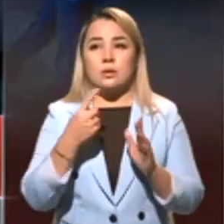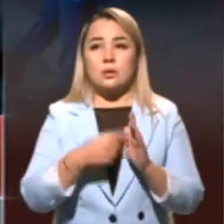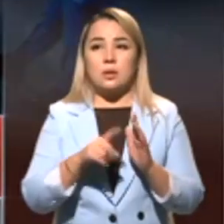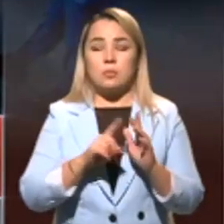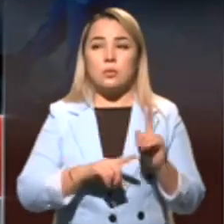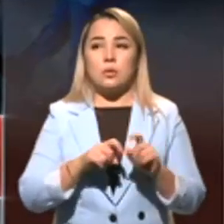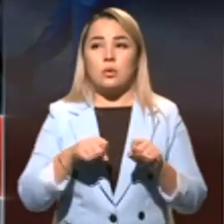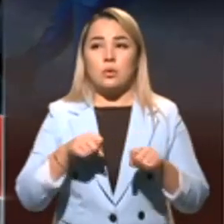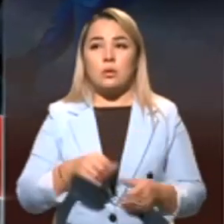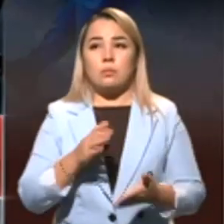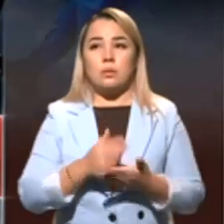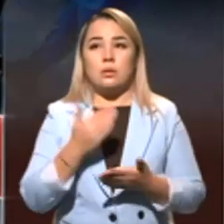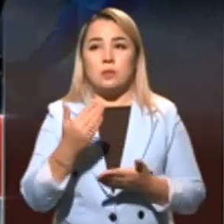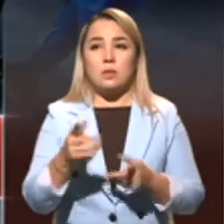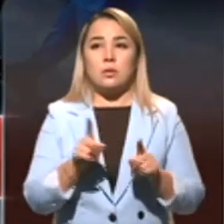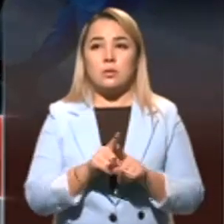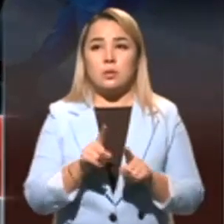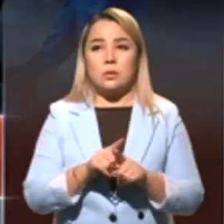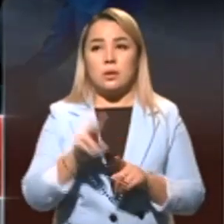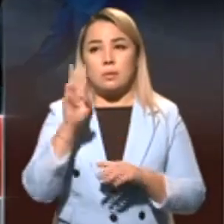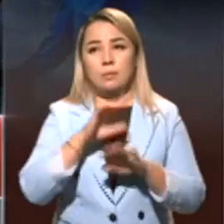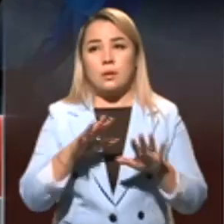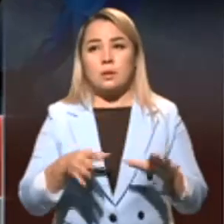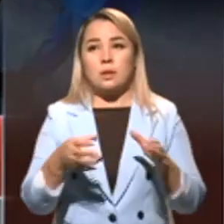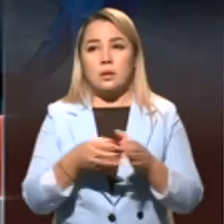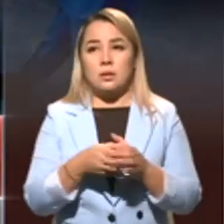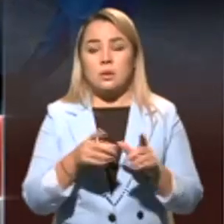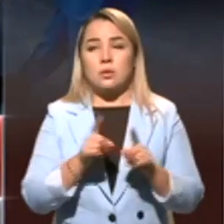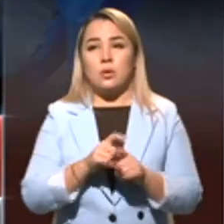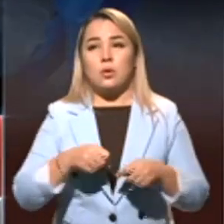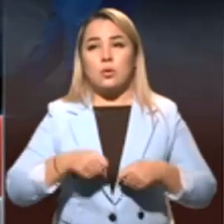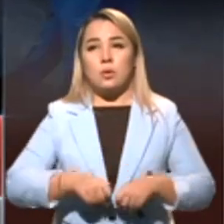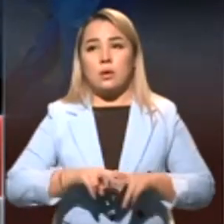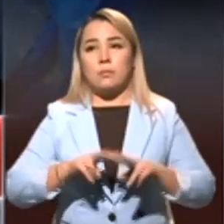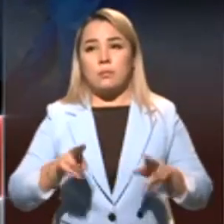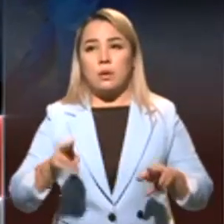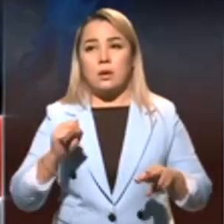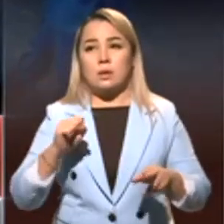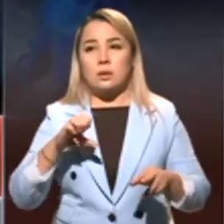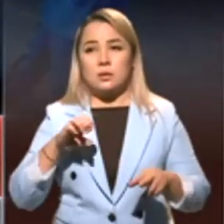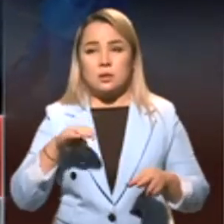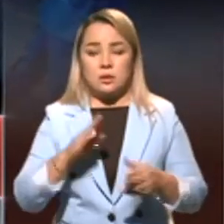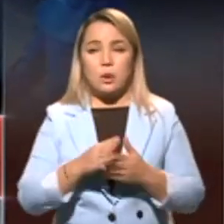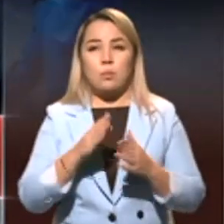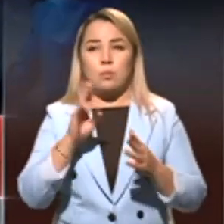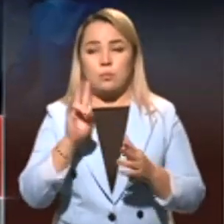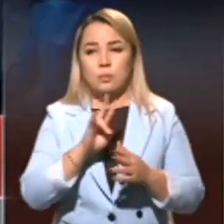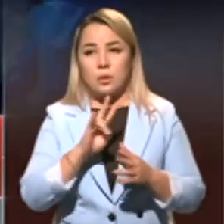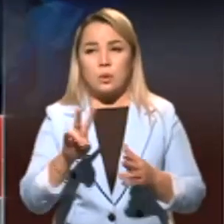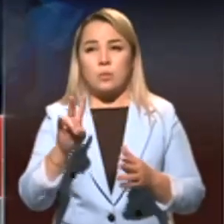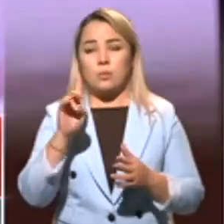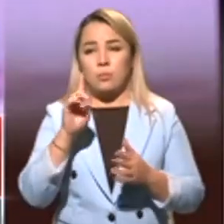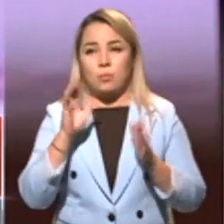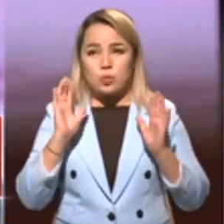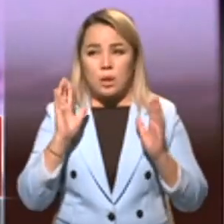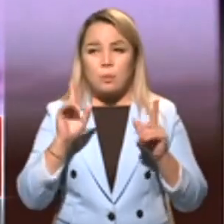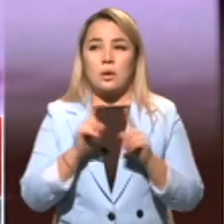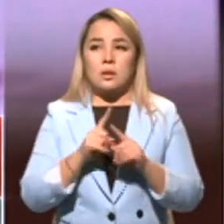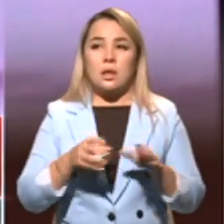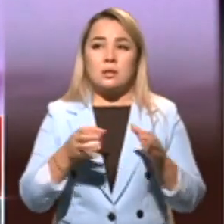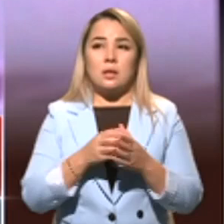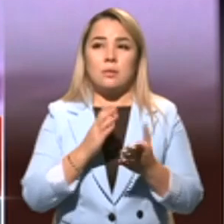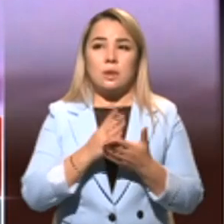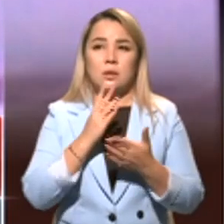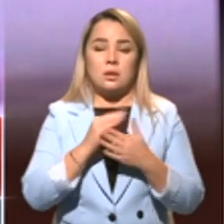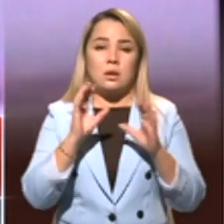сенбеуге құқығы бар. Екеуінің де мемлекет алдында құқықтары бірдей. Атеисттің де, мұсылманның да, христиандың да. Қазақстанда заңында